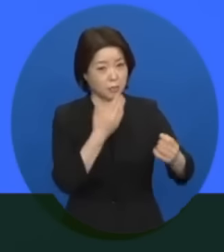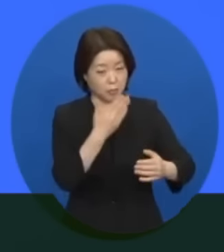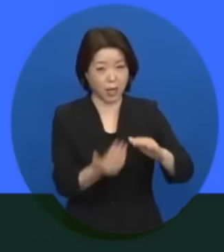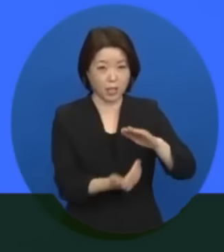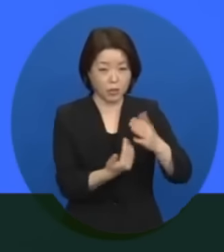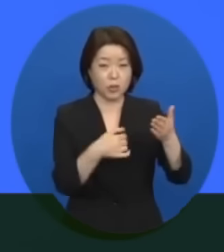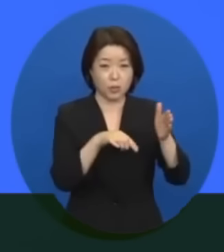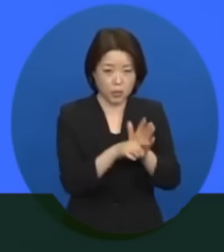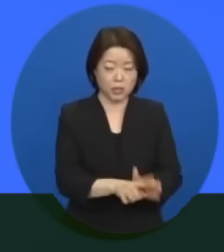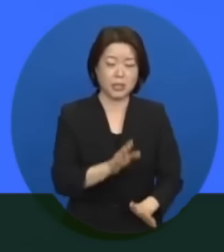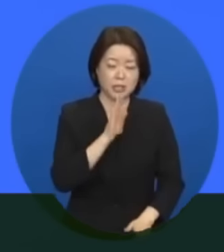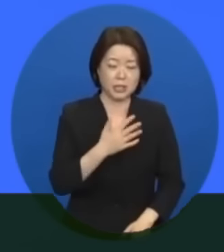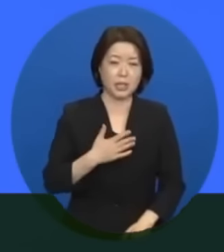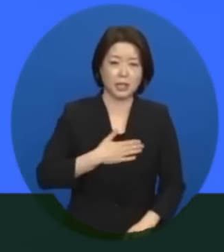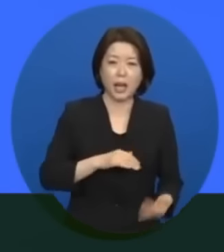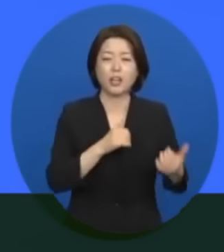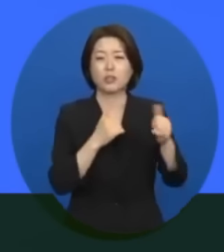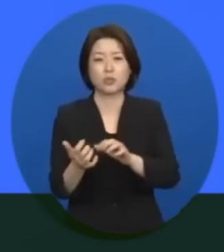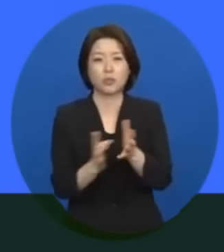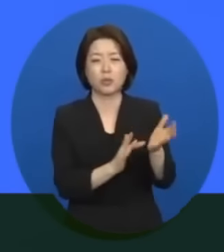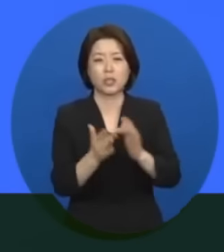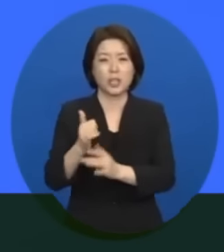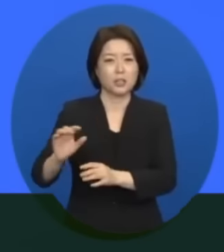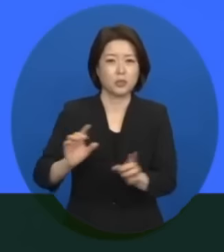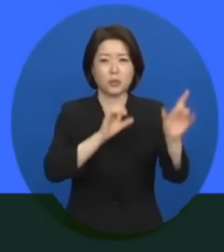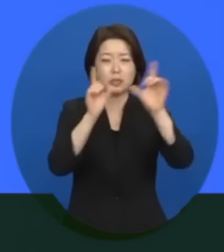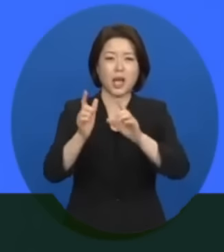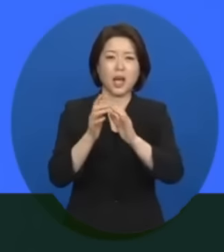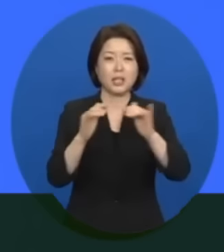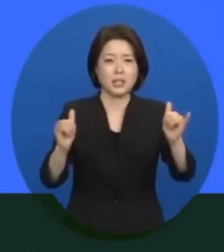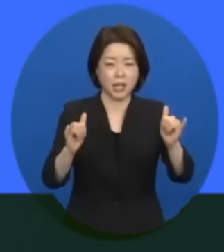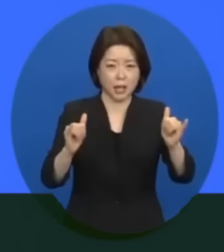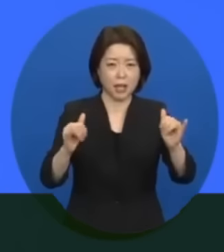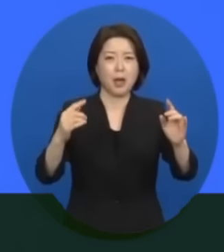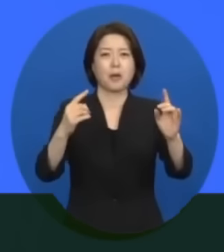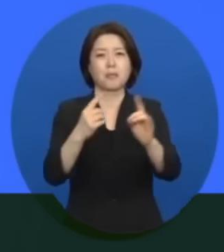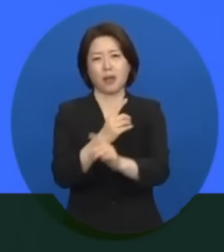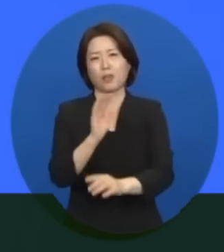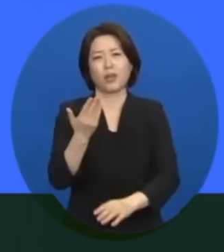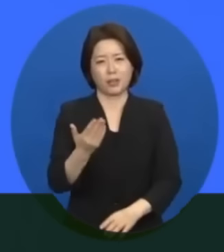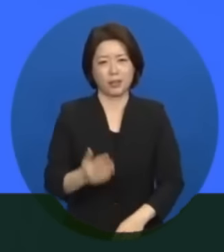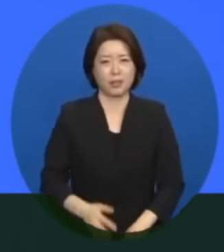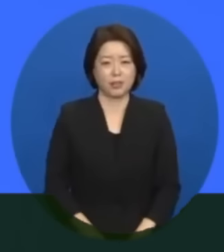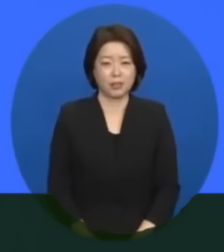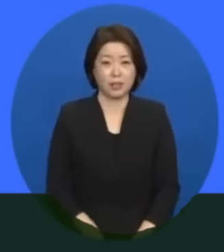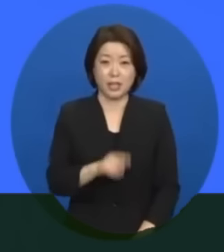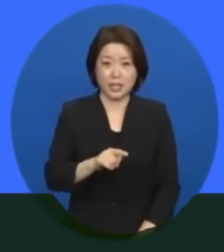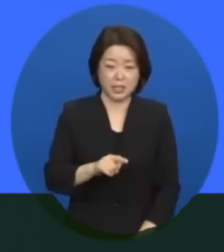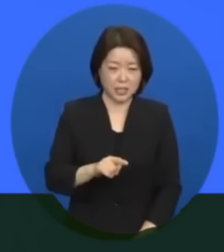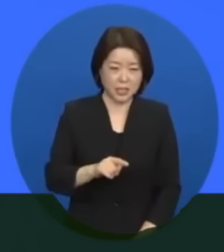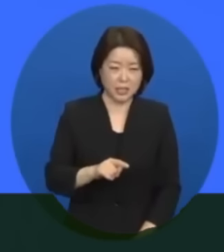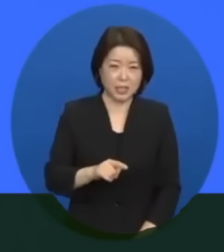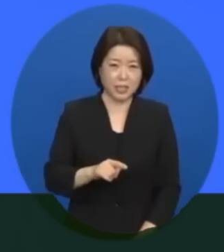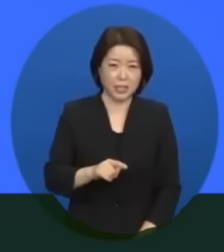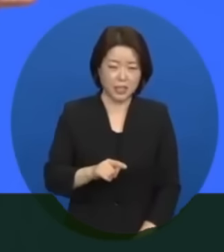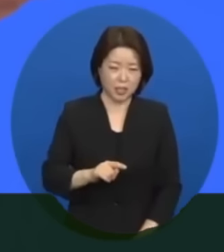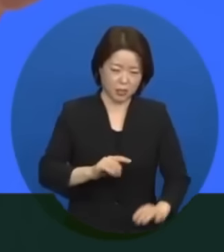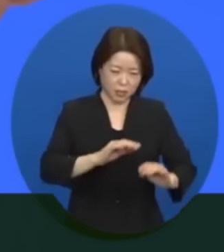진짜로 나는 죽고 예수로 사는 자가 되어야 하기 때문에 그렇습니다이 10년의